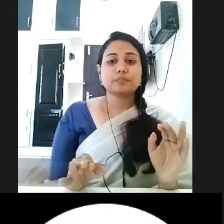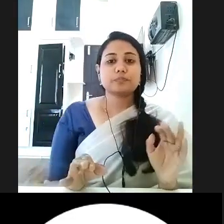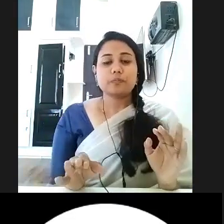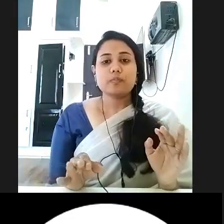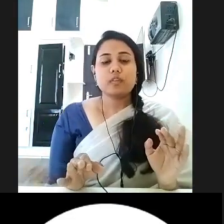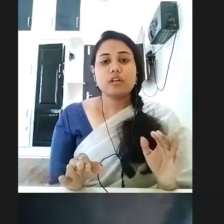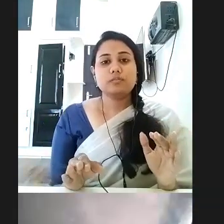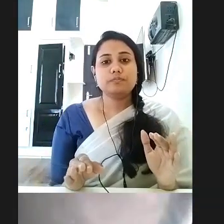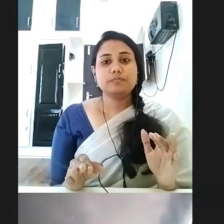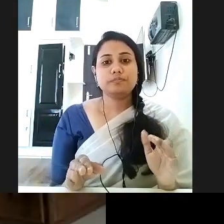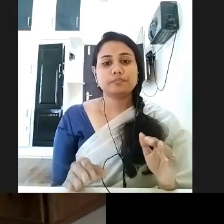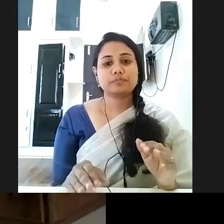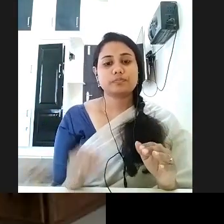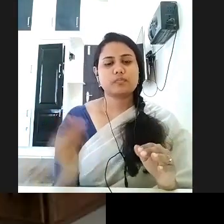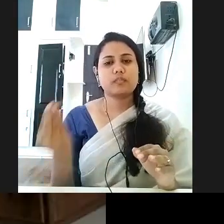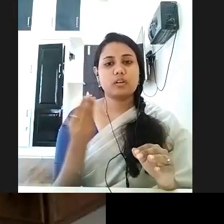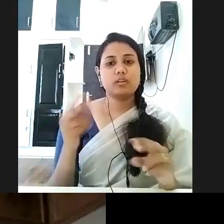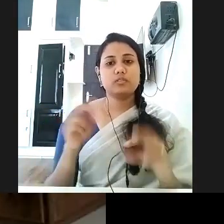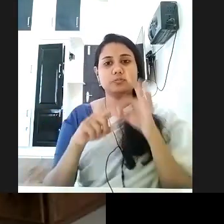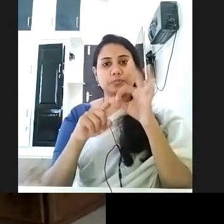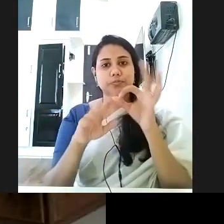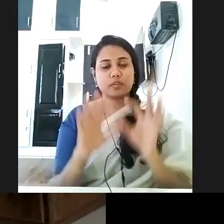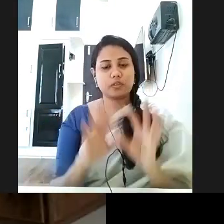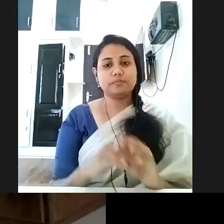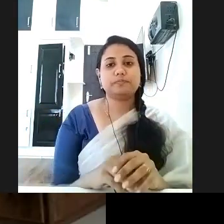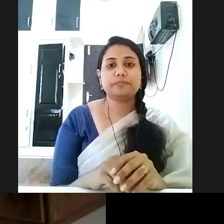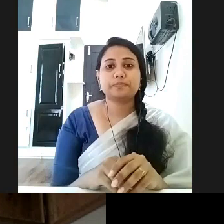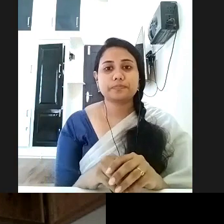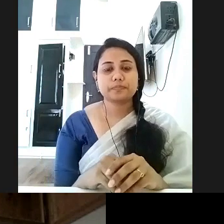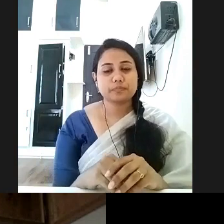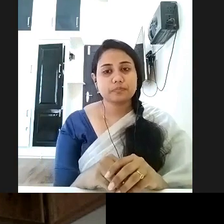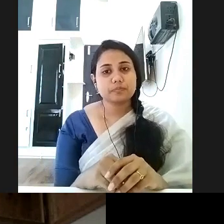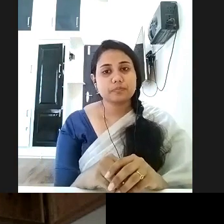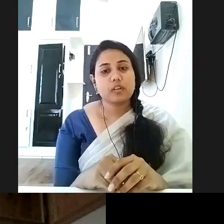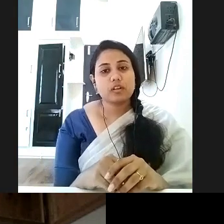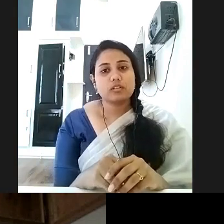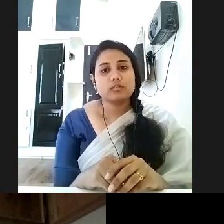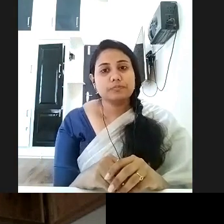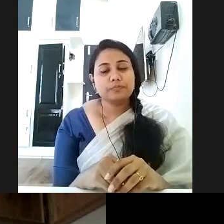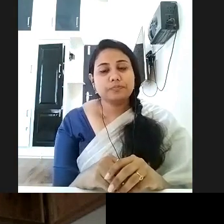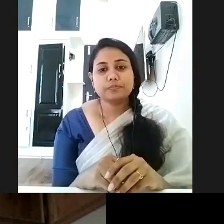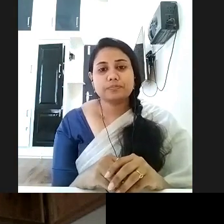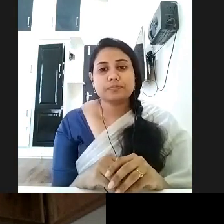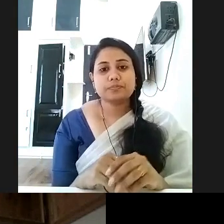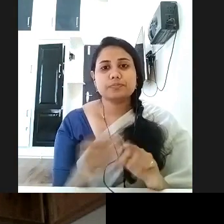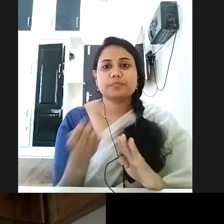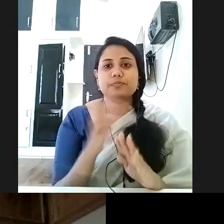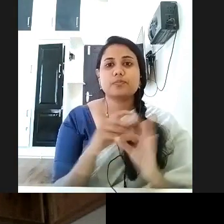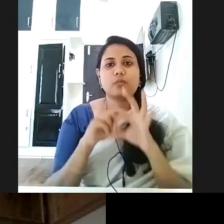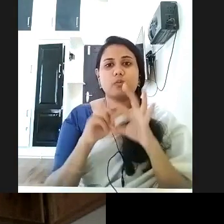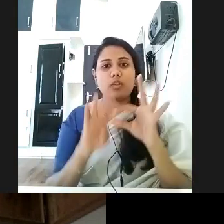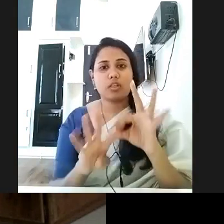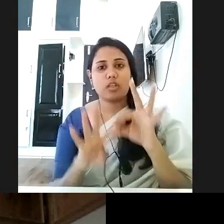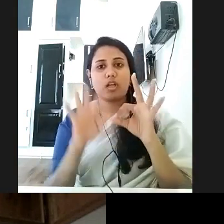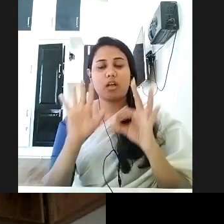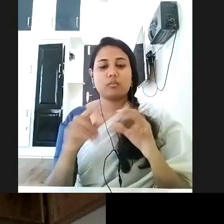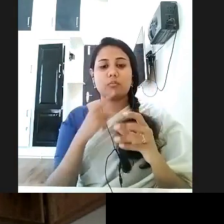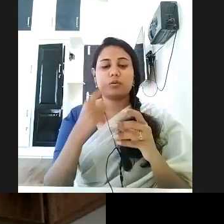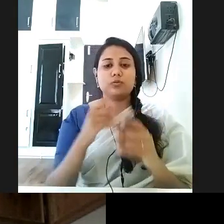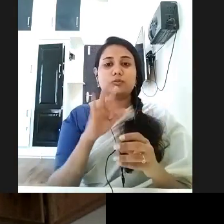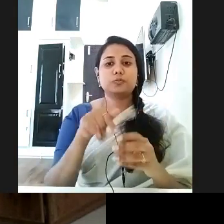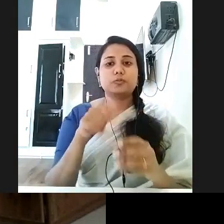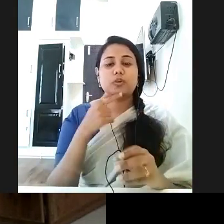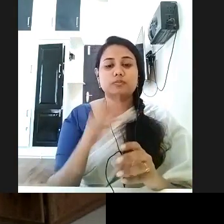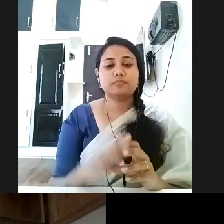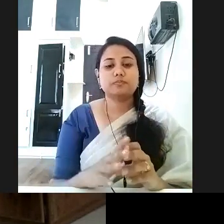ഓക്കെ, വാസുദേവൻ സാറിന് ഒരു ക്വസ്റ്റ്യൻ ഉണ്ട്. സാർ ഒന്ന് ചോദിക്കുമോ? മുമ്പേ എന്തോ ക്വസ്റ്റ്യൻ ഉണ്ടെന്ന് പറഞ്ഞിരുന്നല്ലോ. അതെ,